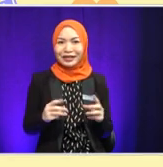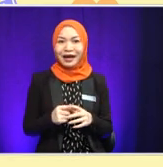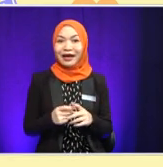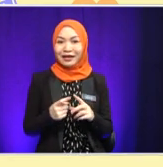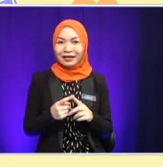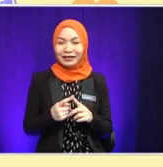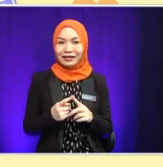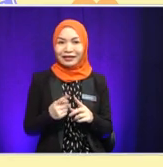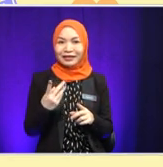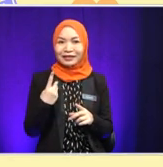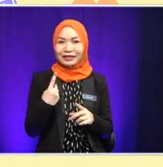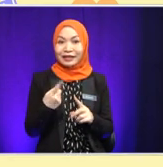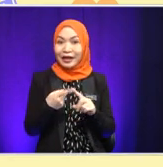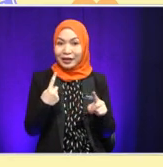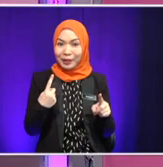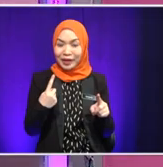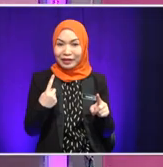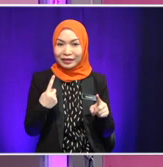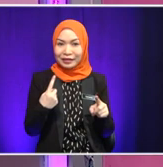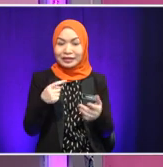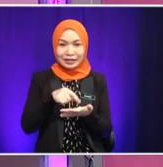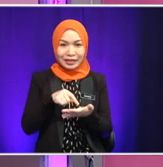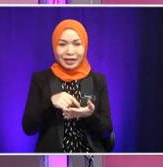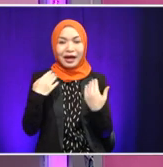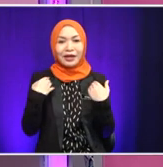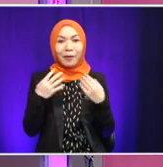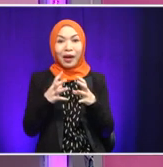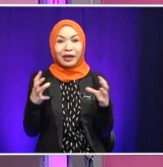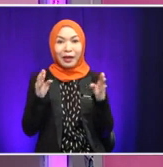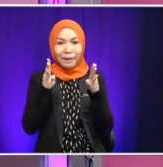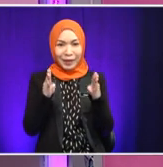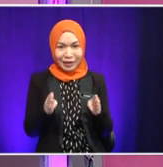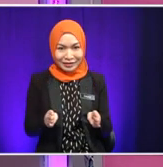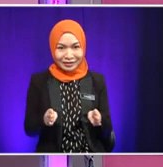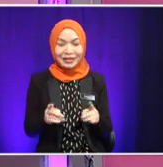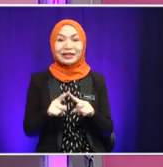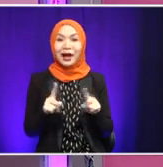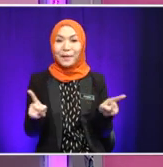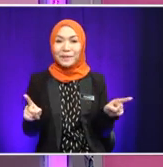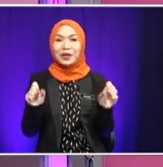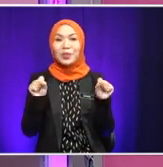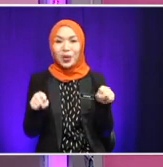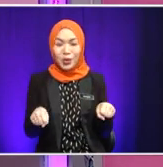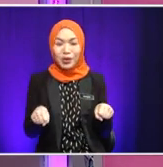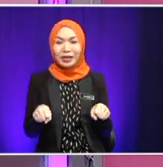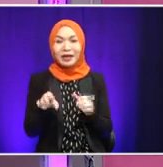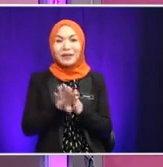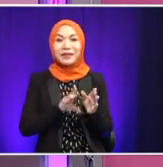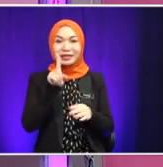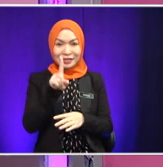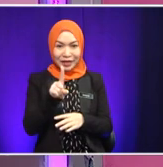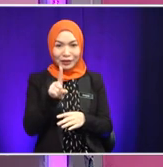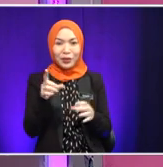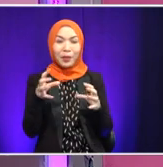bagaimana berbagai komet dapat memupuk atau boleh bersatu di satu tempat dimana memang tak sangka yang mana mereka